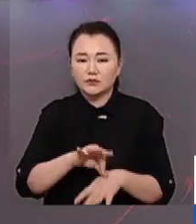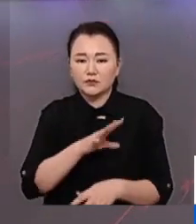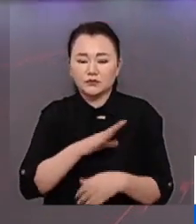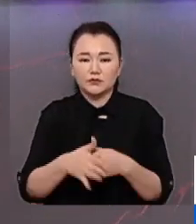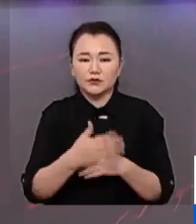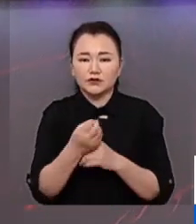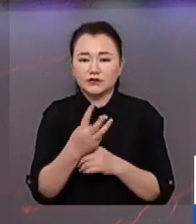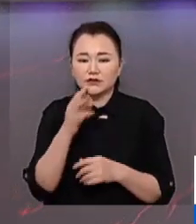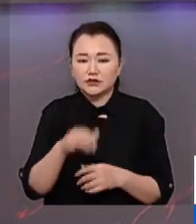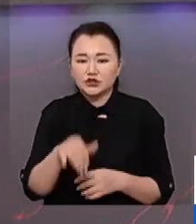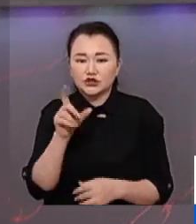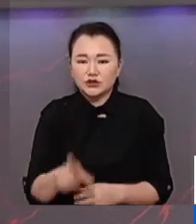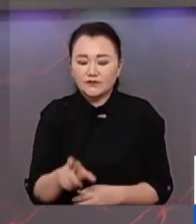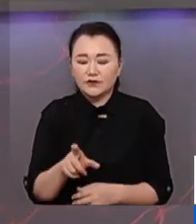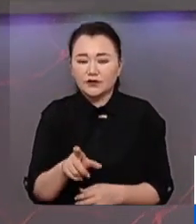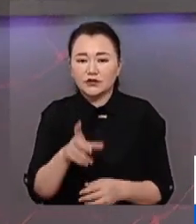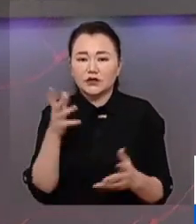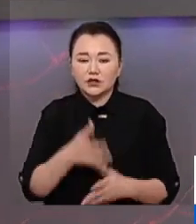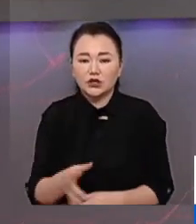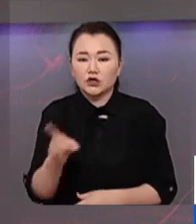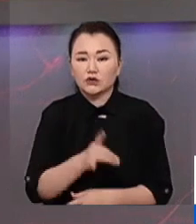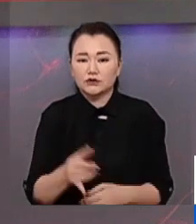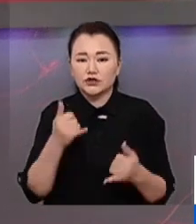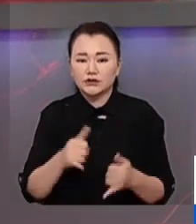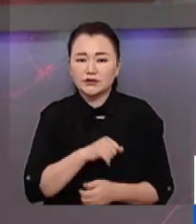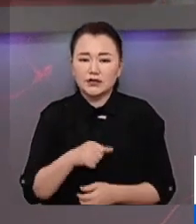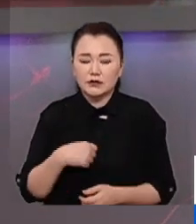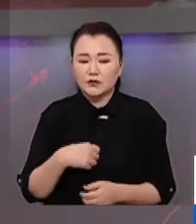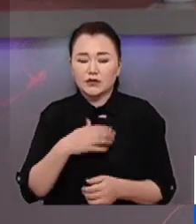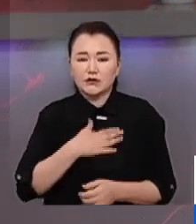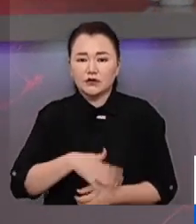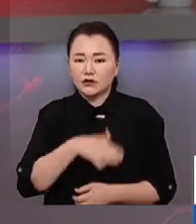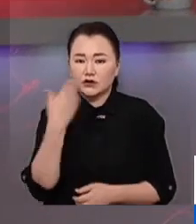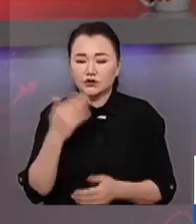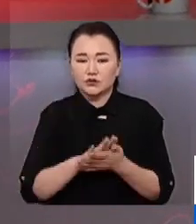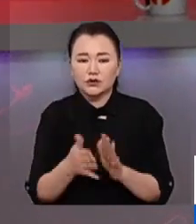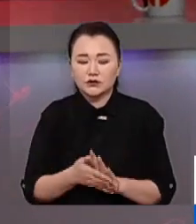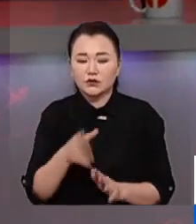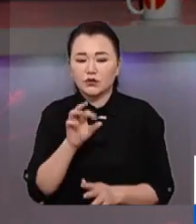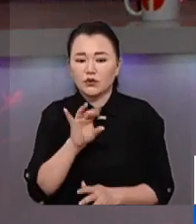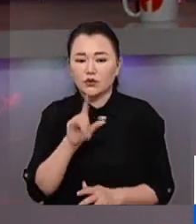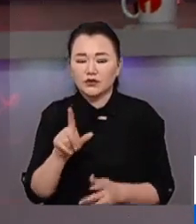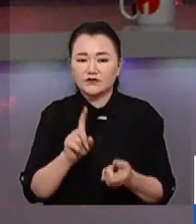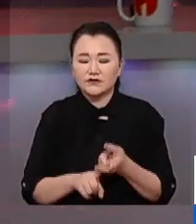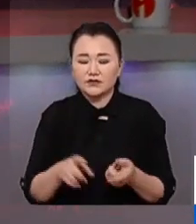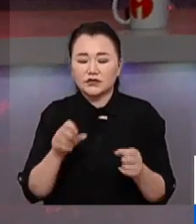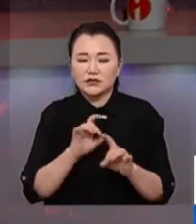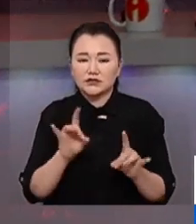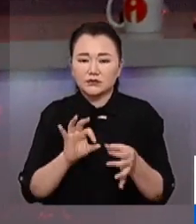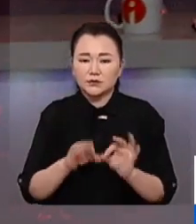более 13 тысяч человек. В каких регионах сейчас самая неблагополучная ситуация по кори, расскажет Джамал